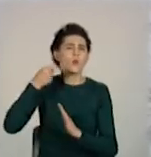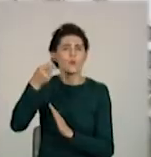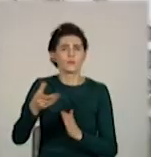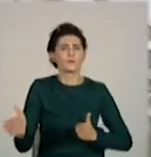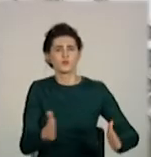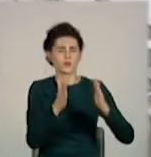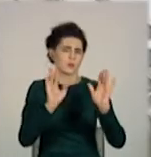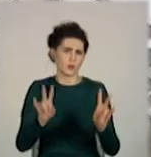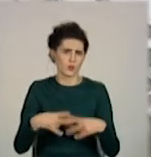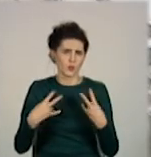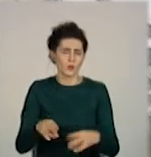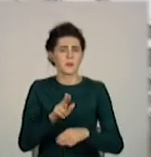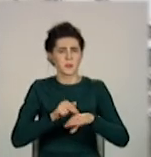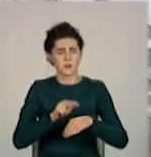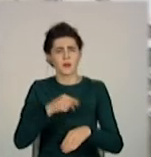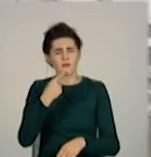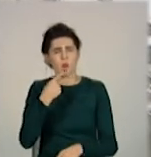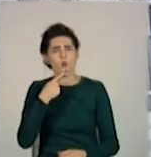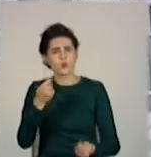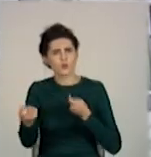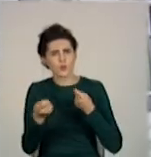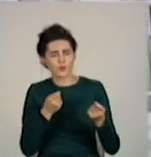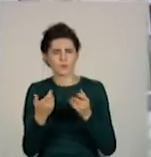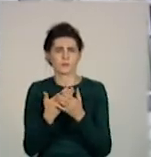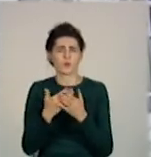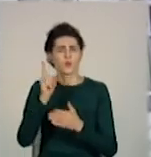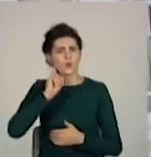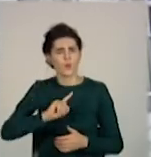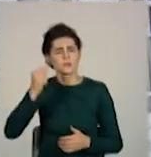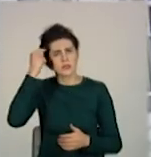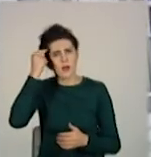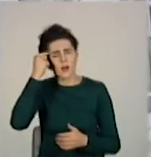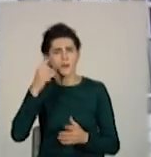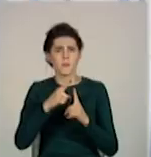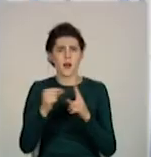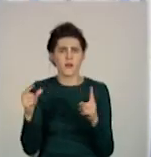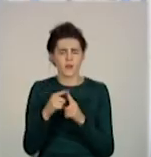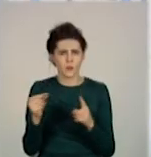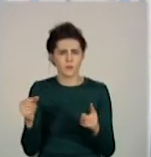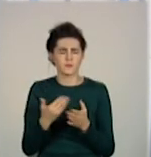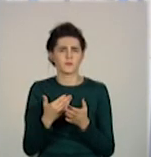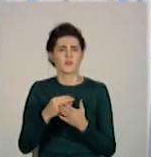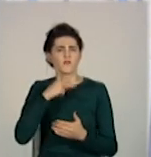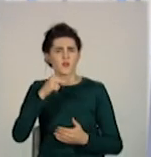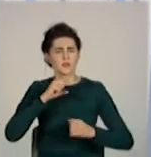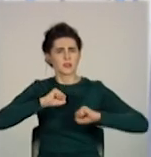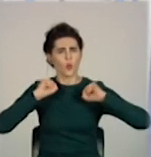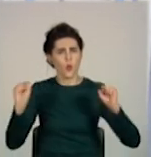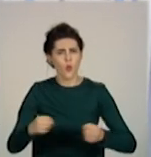наголошують у поліції. Якщо ж все ж таки їхати потрібно, водіям слід пам'ятати деякі правила. Дотримуватися швидкісного